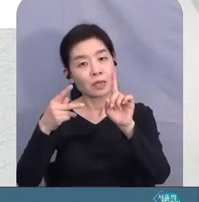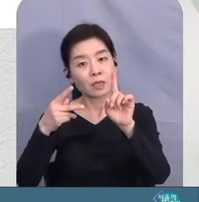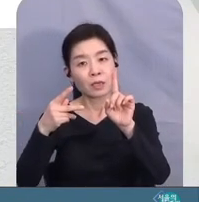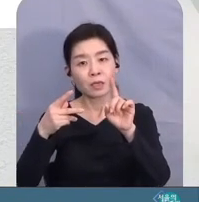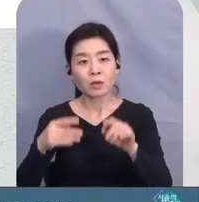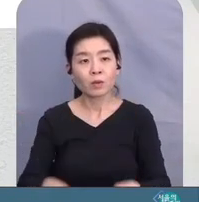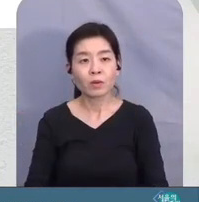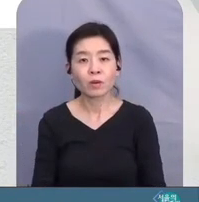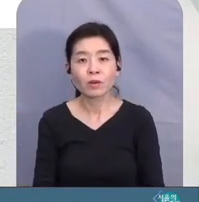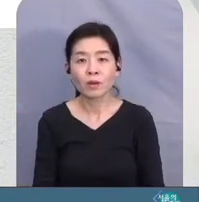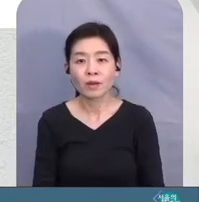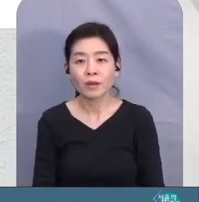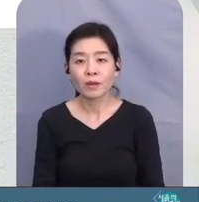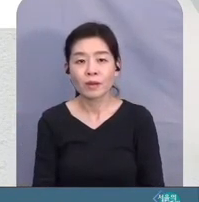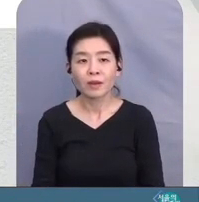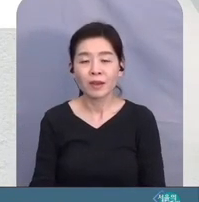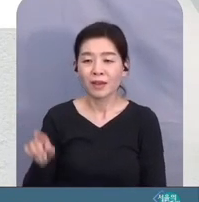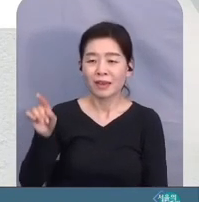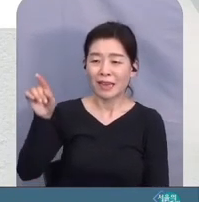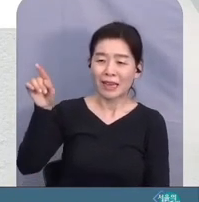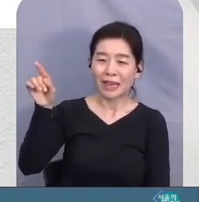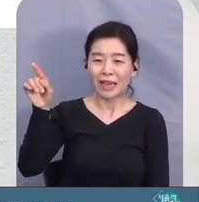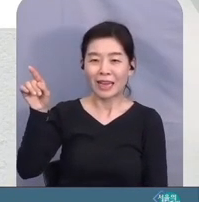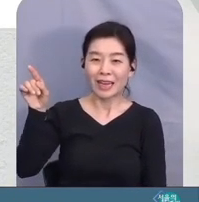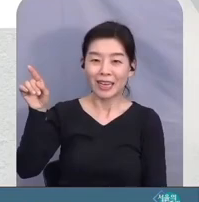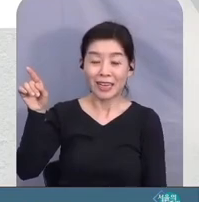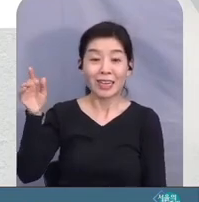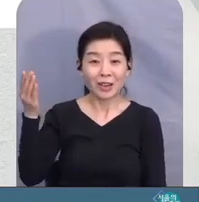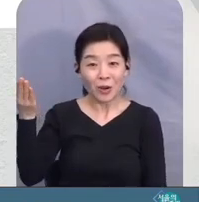1km 포인트 있으면 좋은데 죄송합니다. 키가 작아서